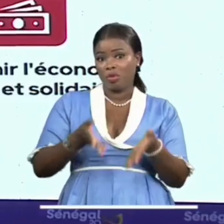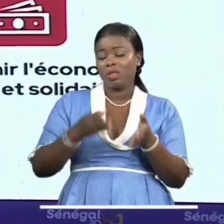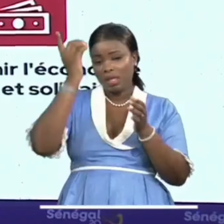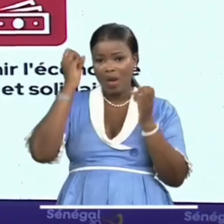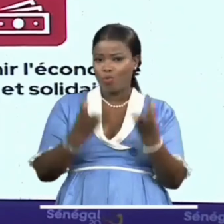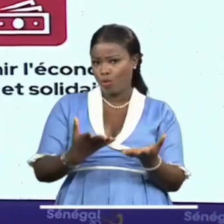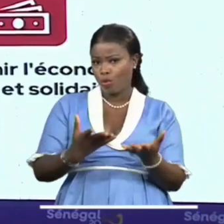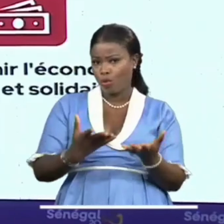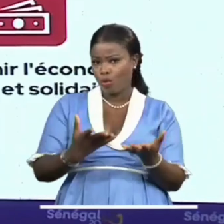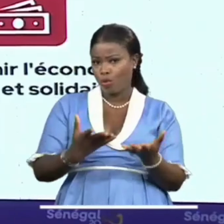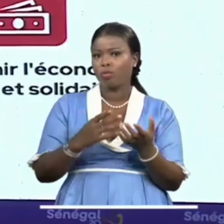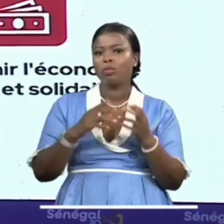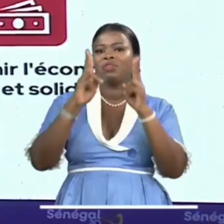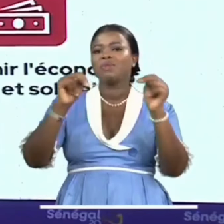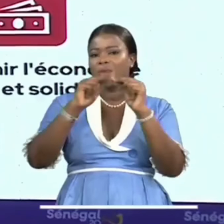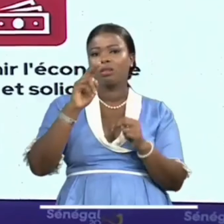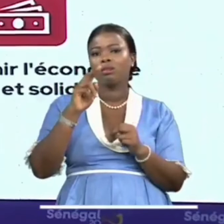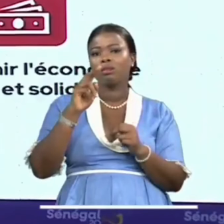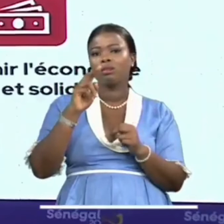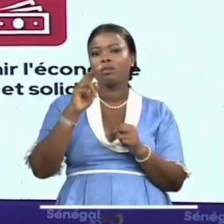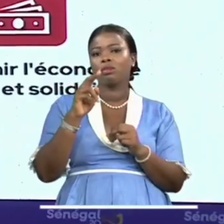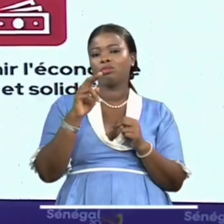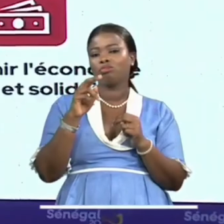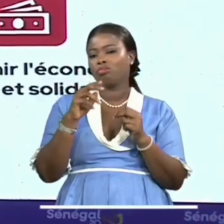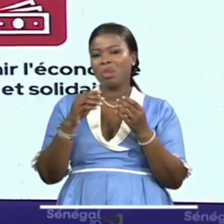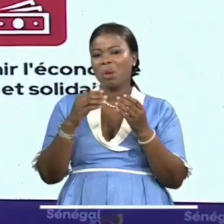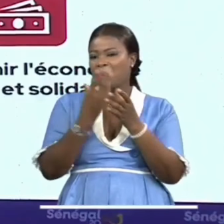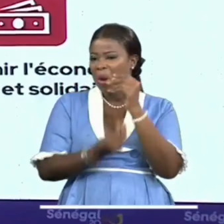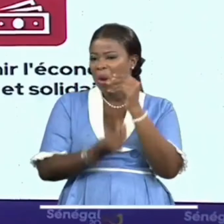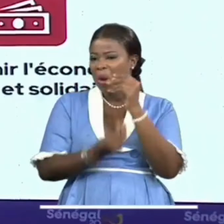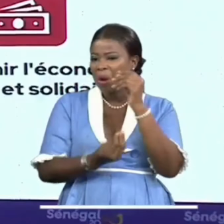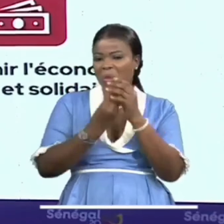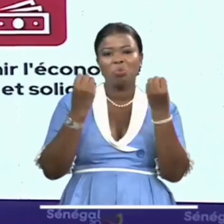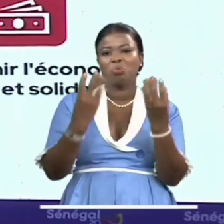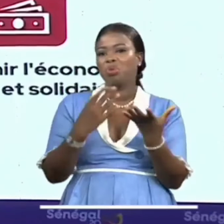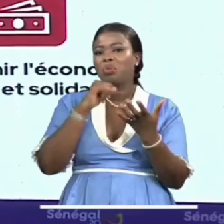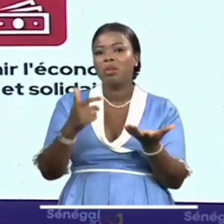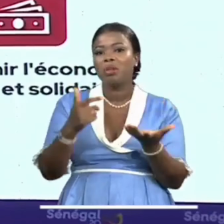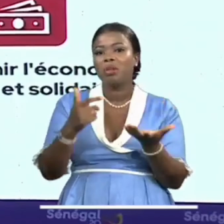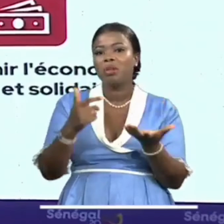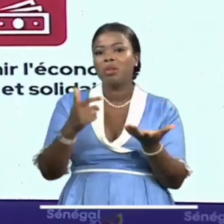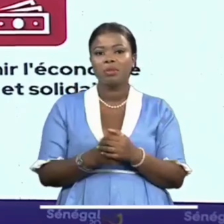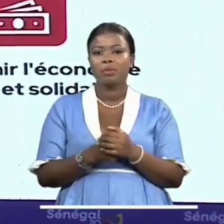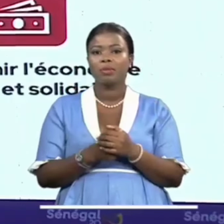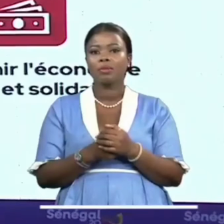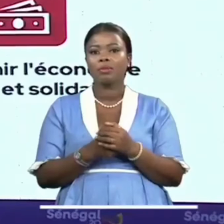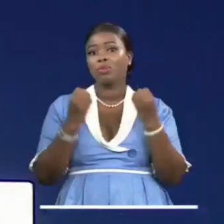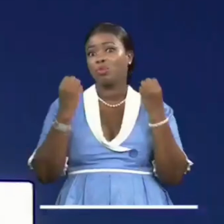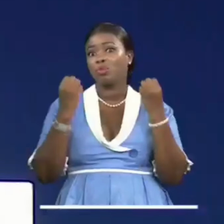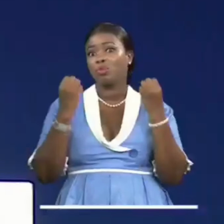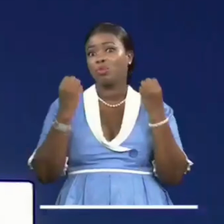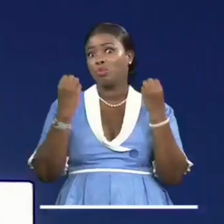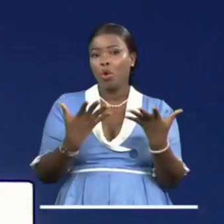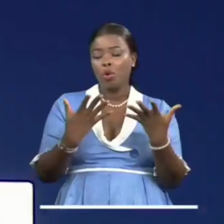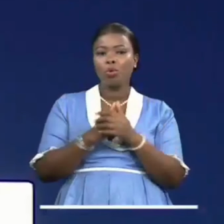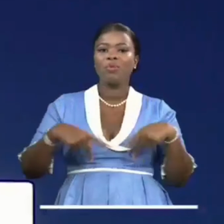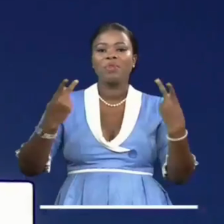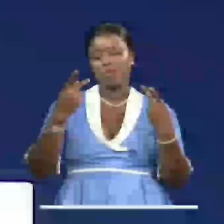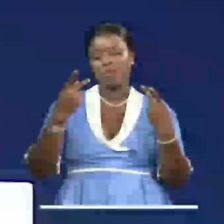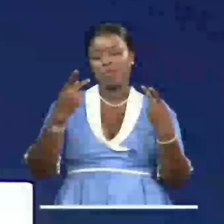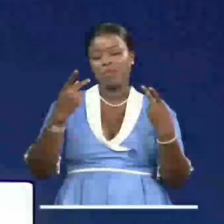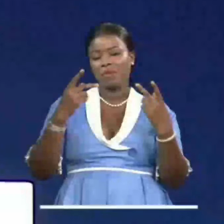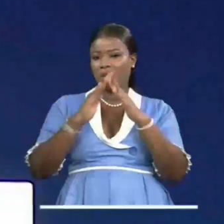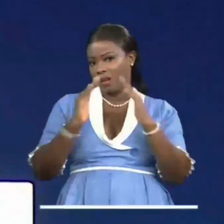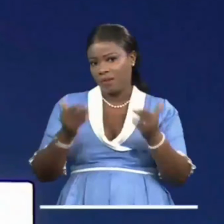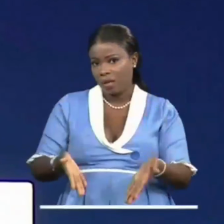dit en galopante qui fait que 54 % de la population vit en milieu urbain donc fondamentalement la